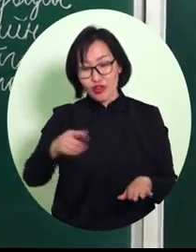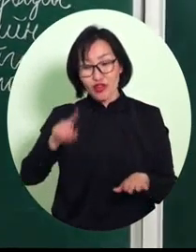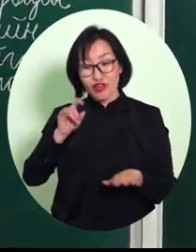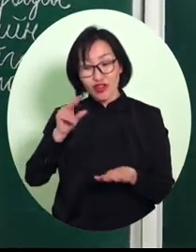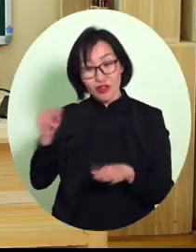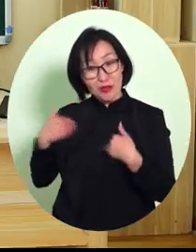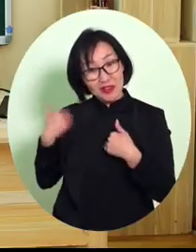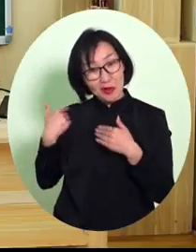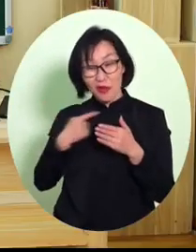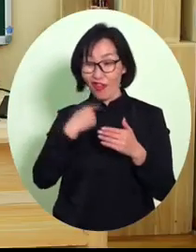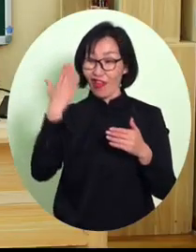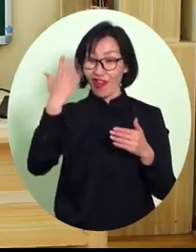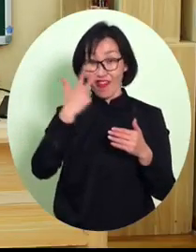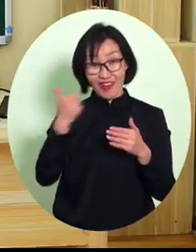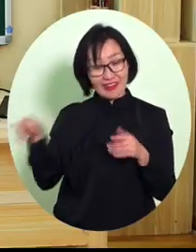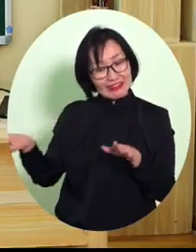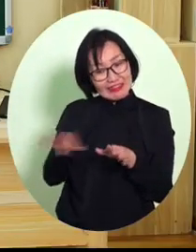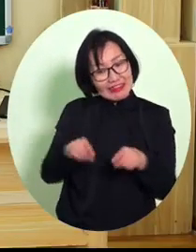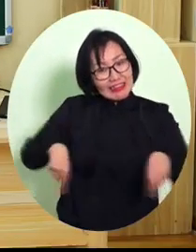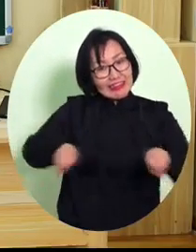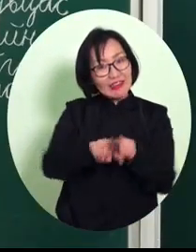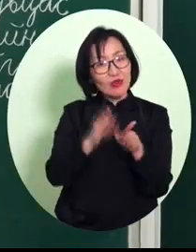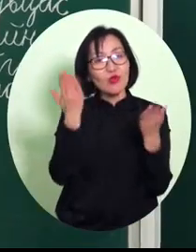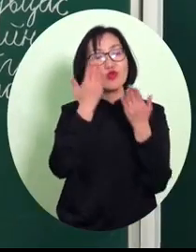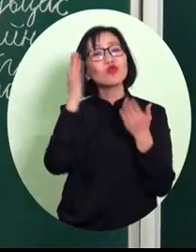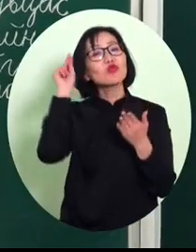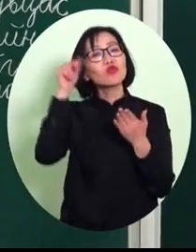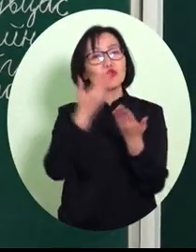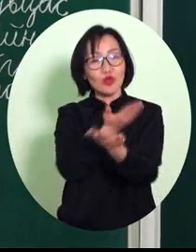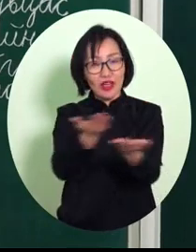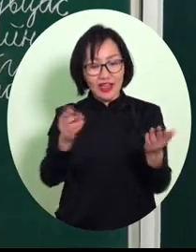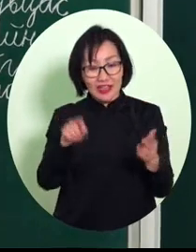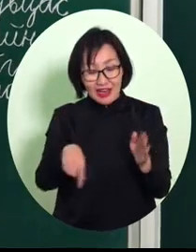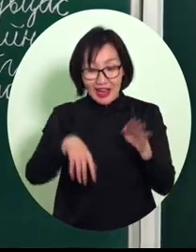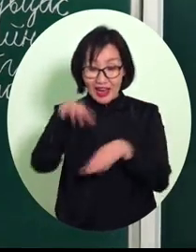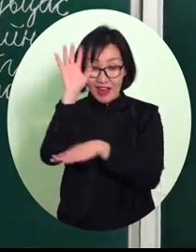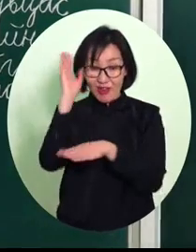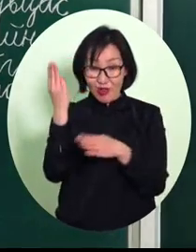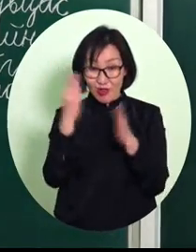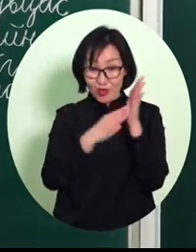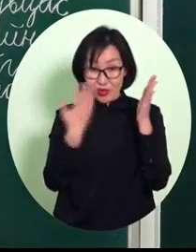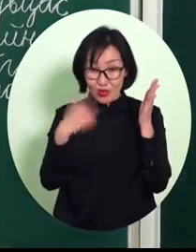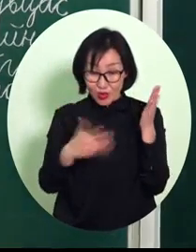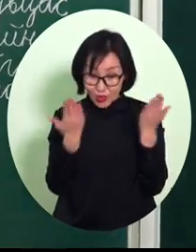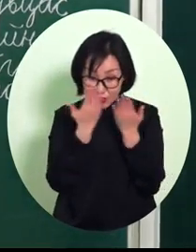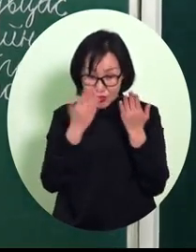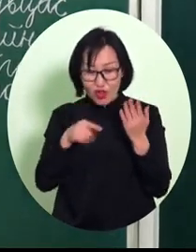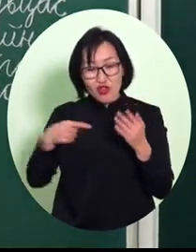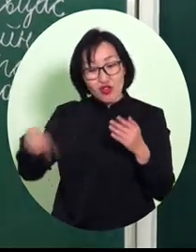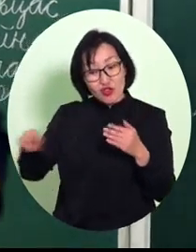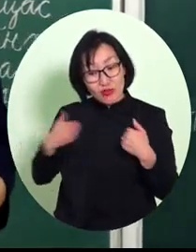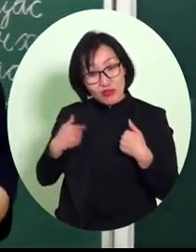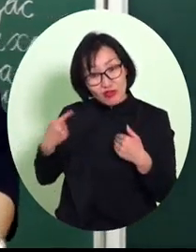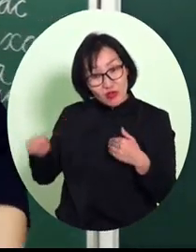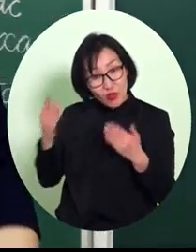хүүхдүүд сайн зочин багшгээ сайн уран яруу уншиж сураараа мөн энэ хавар шүлгийг энэ сайхан шүлгийг унших явцад зочин